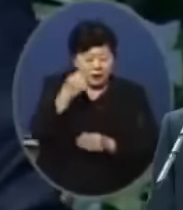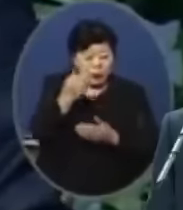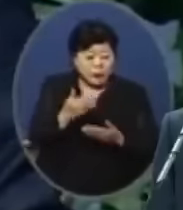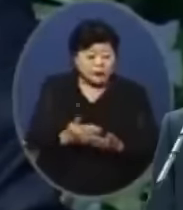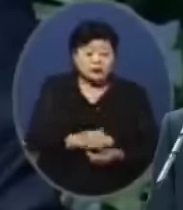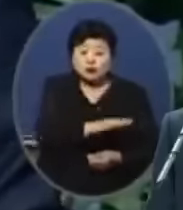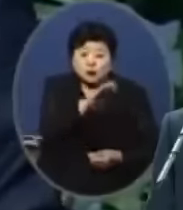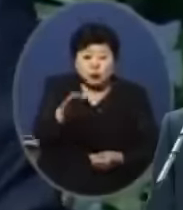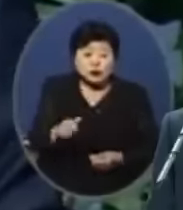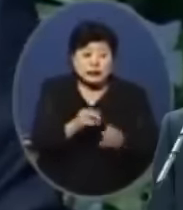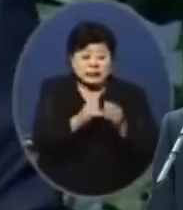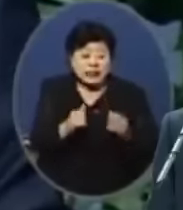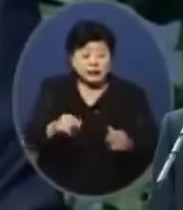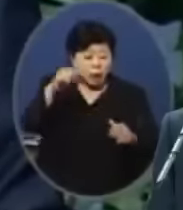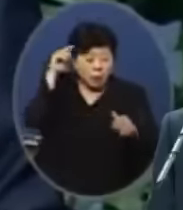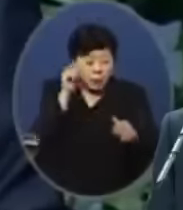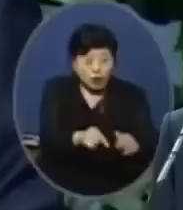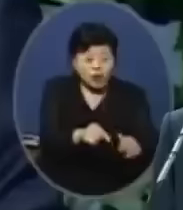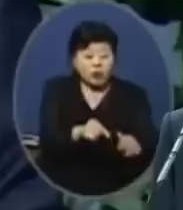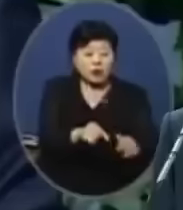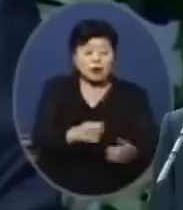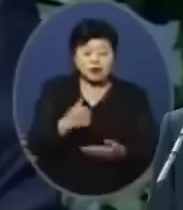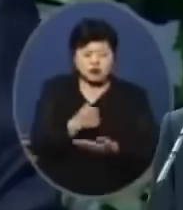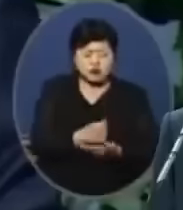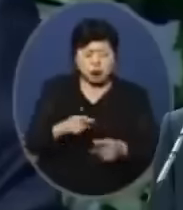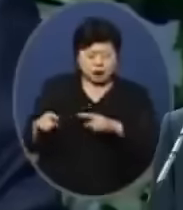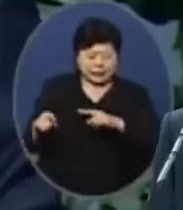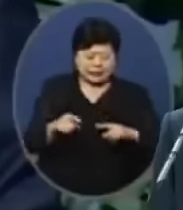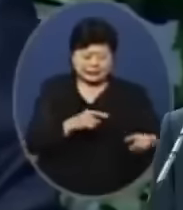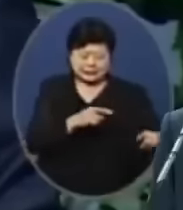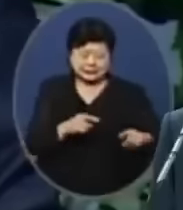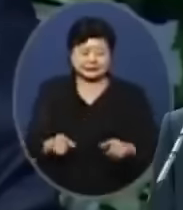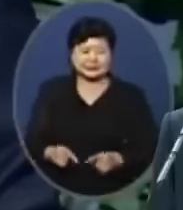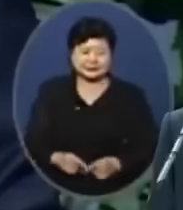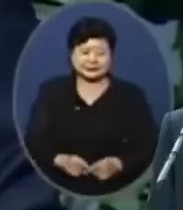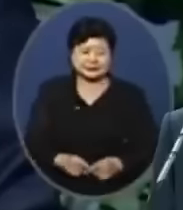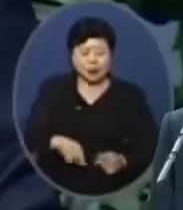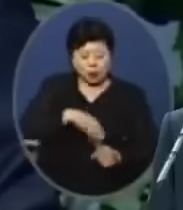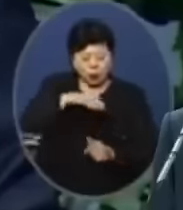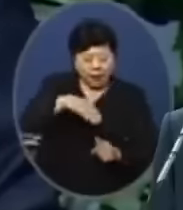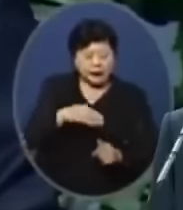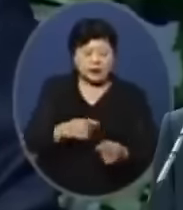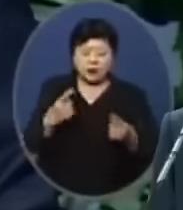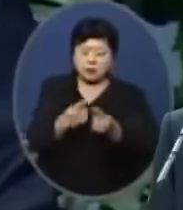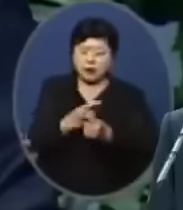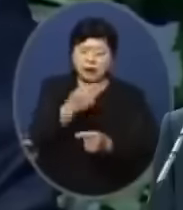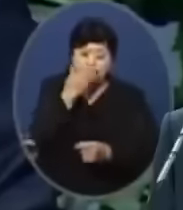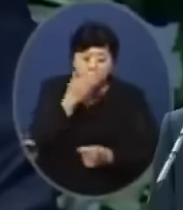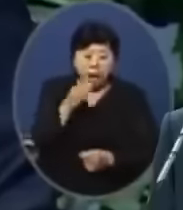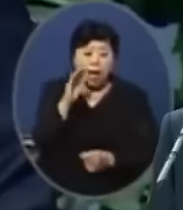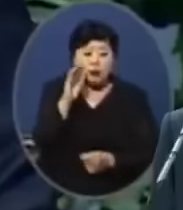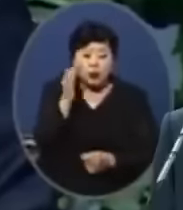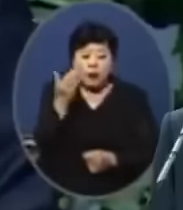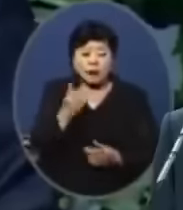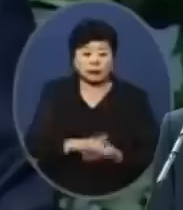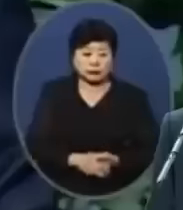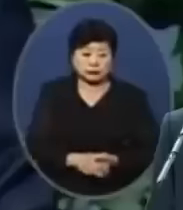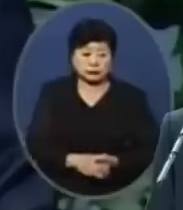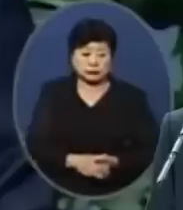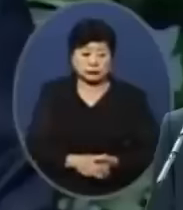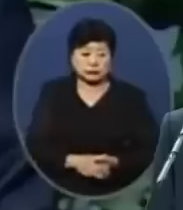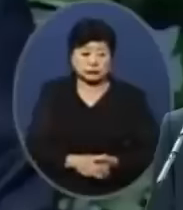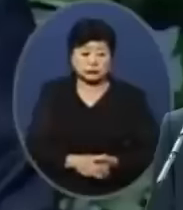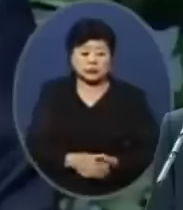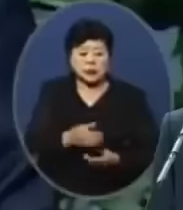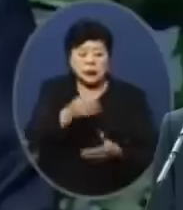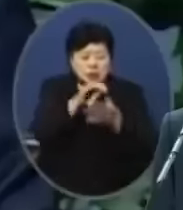받은 우리 사람들도 우리 운명을 다스리고 환경을 변화시킬 수가 있는 것입니다. 그것이